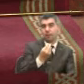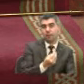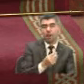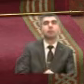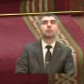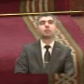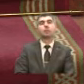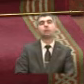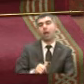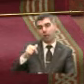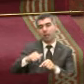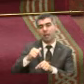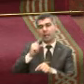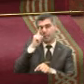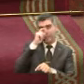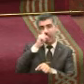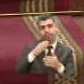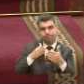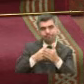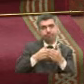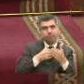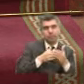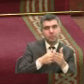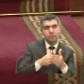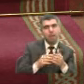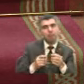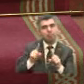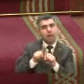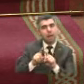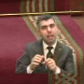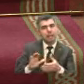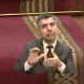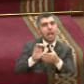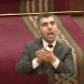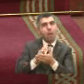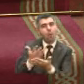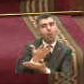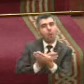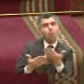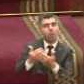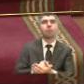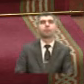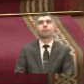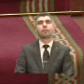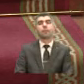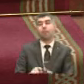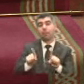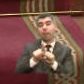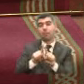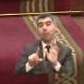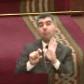وطبعا هناك تحديات لابد أن نتعاون جميعا من أجل تحقيقها. بداية نبغي نأكد بأن هذا الموضوع الاختصاص